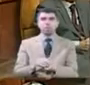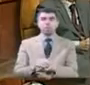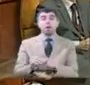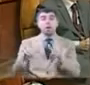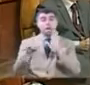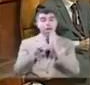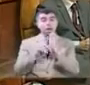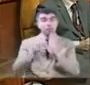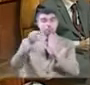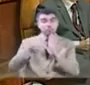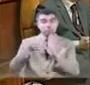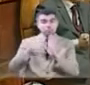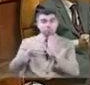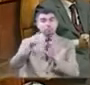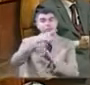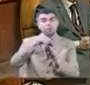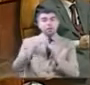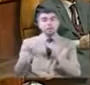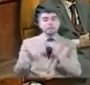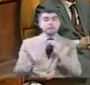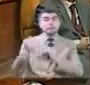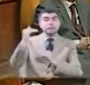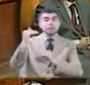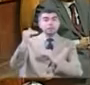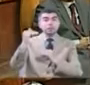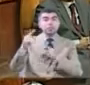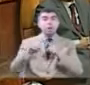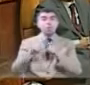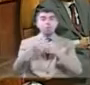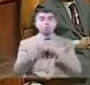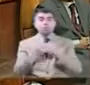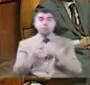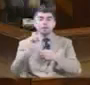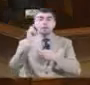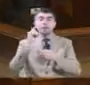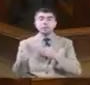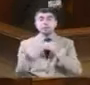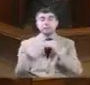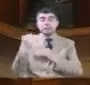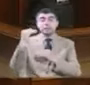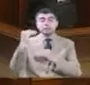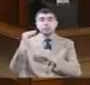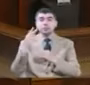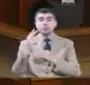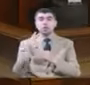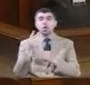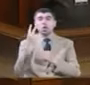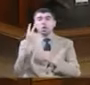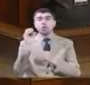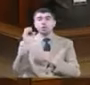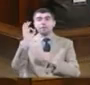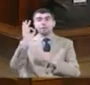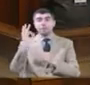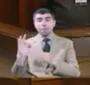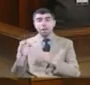وبمقتضى القانون ستصبح الزيادة في نسبة المساهمة سوف ترتفع إلى